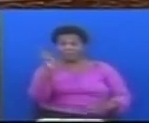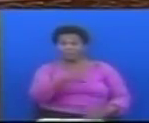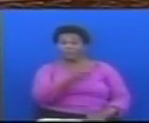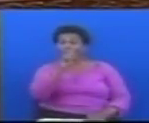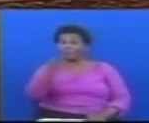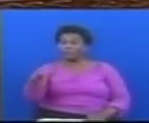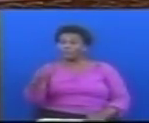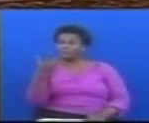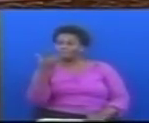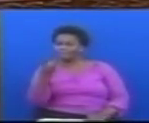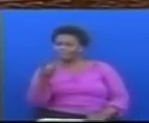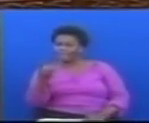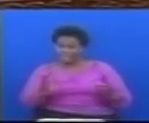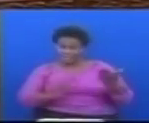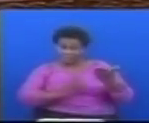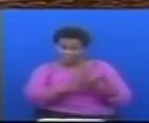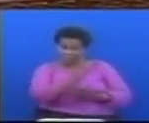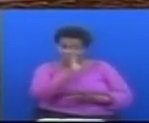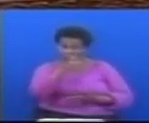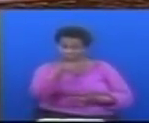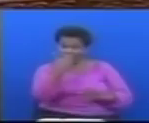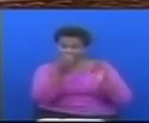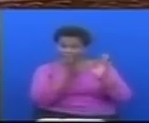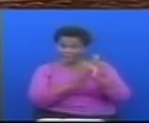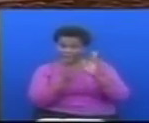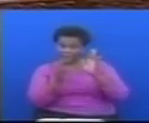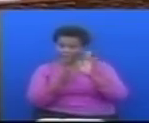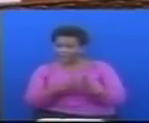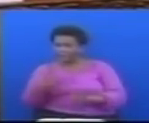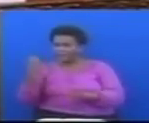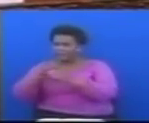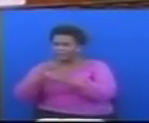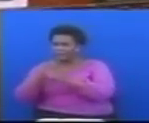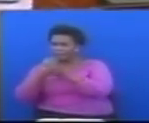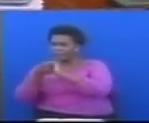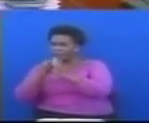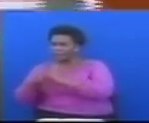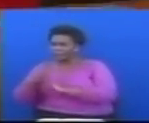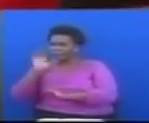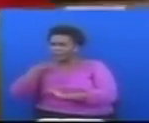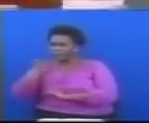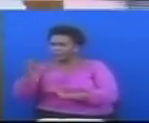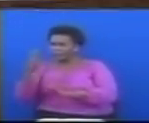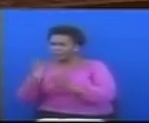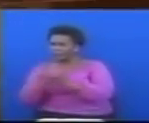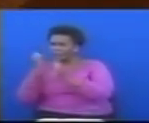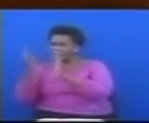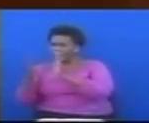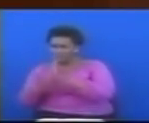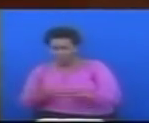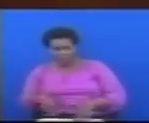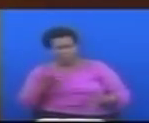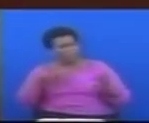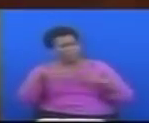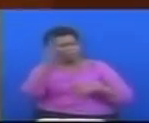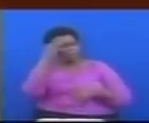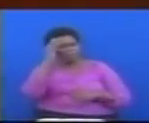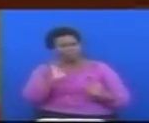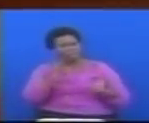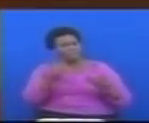kuhusu sheria ya makosa kujamiana kwenye suala la ubakaji ya mwaka 1998 na